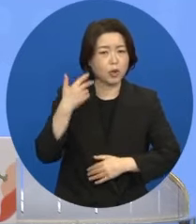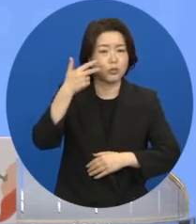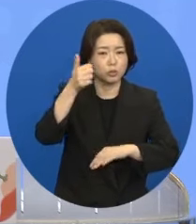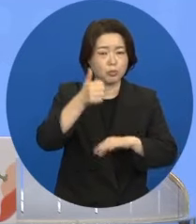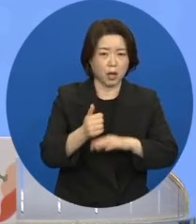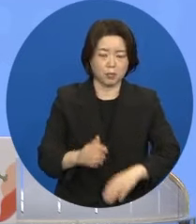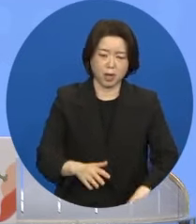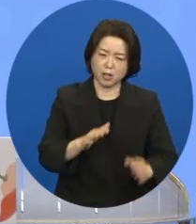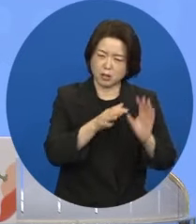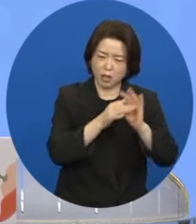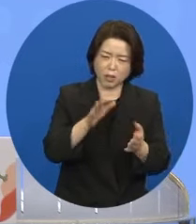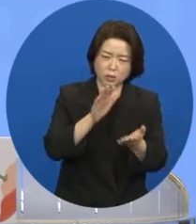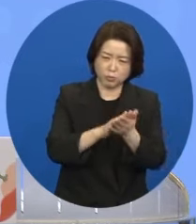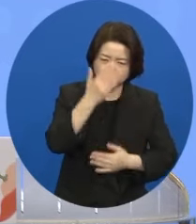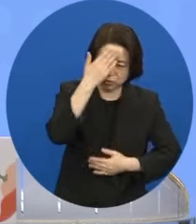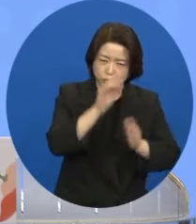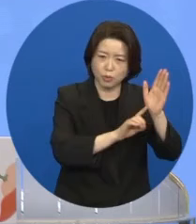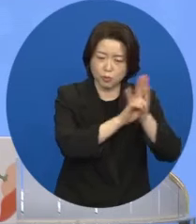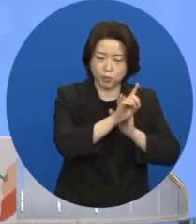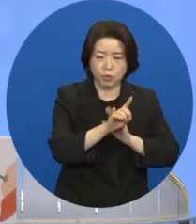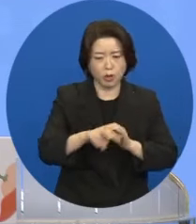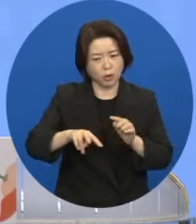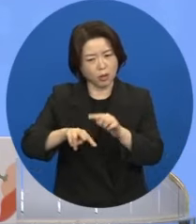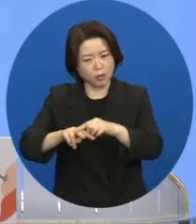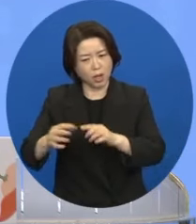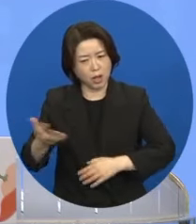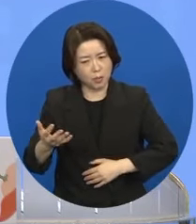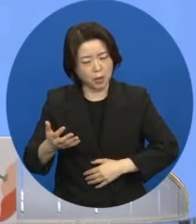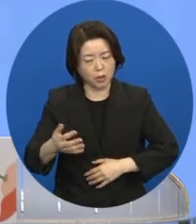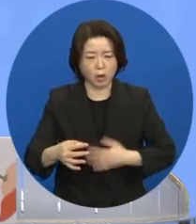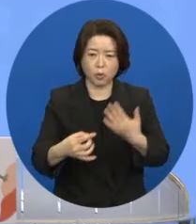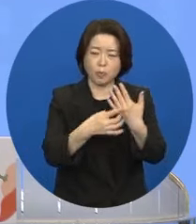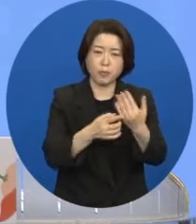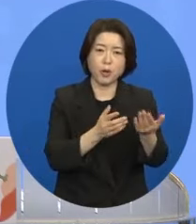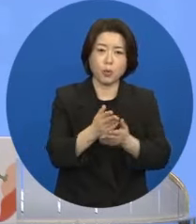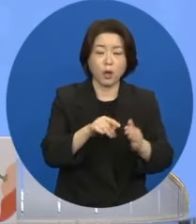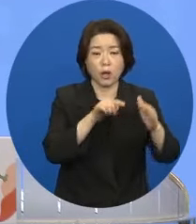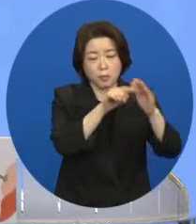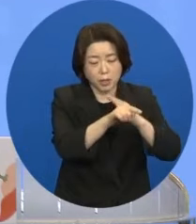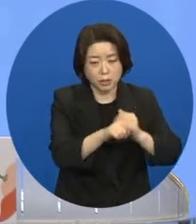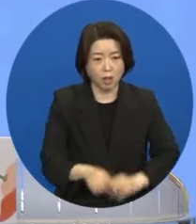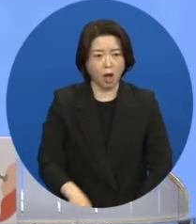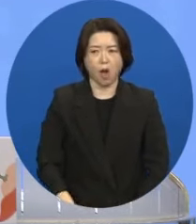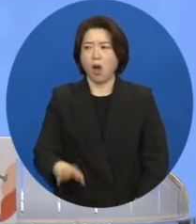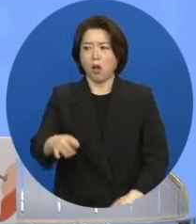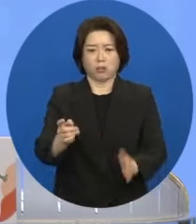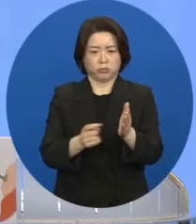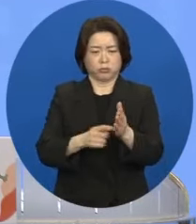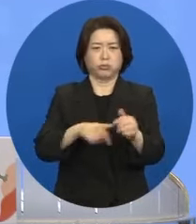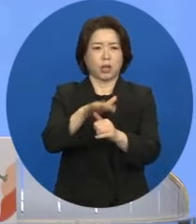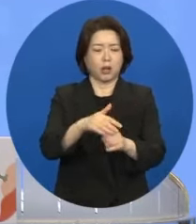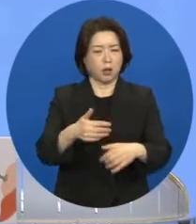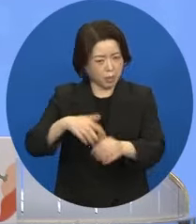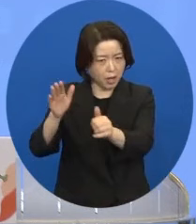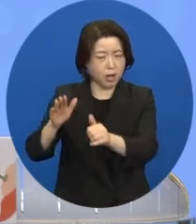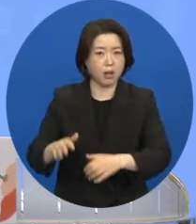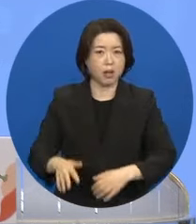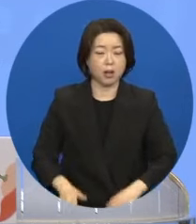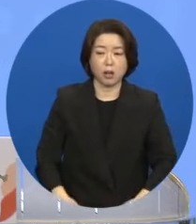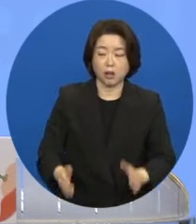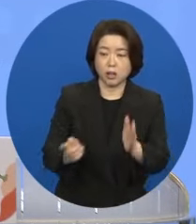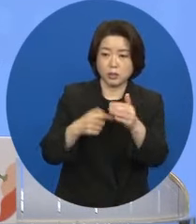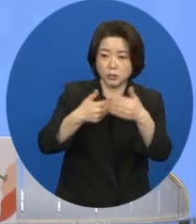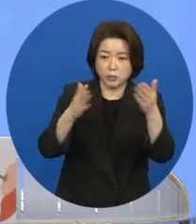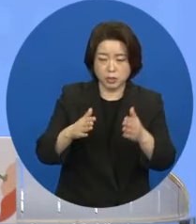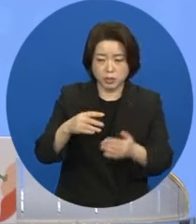다리 통증에 찾은 정의 과에서 응급 상황인 것 같으니 응급실로 안내해 주셨고 응급실에서 피검사를 하니